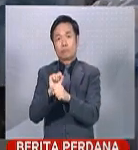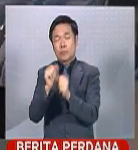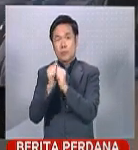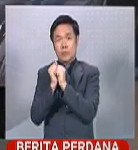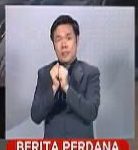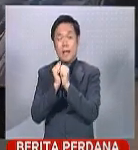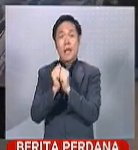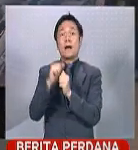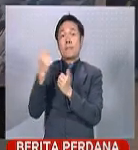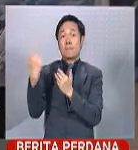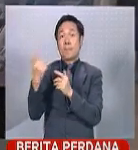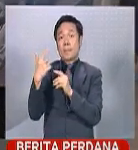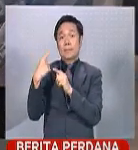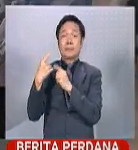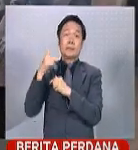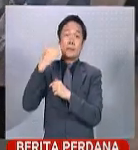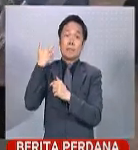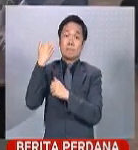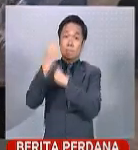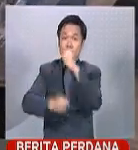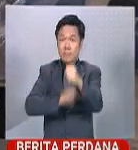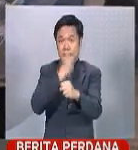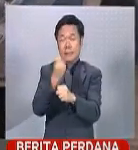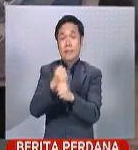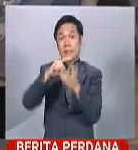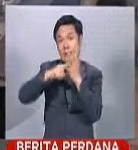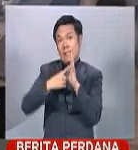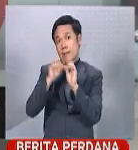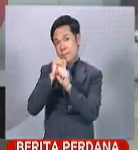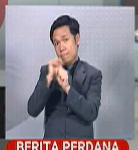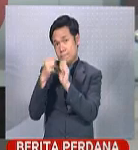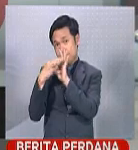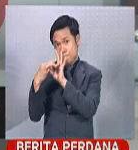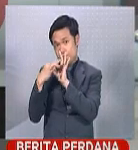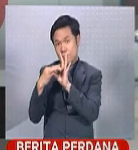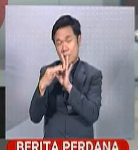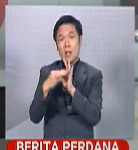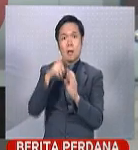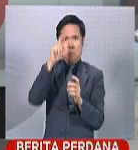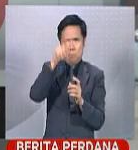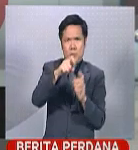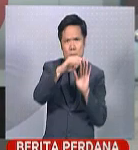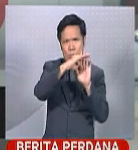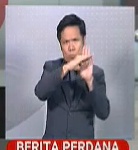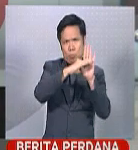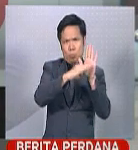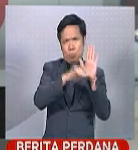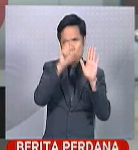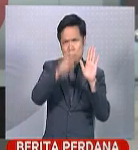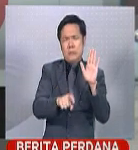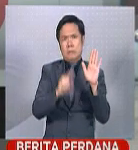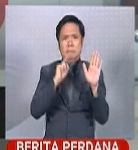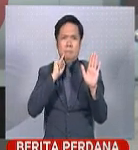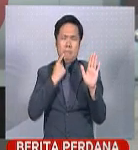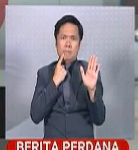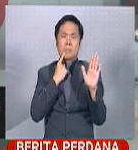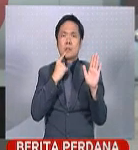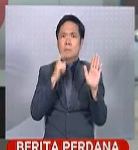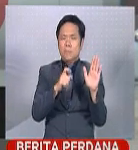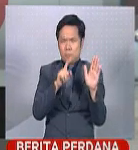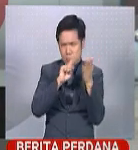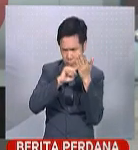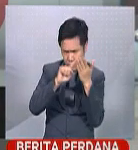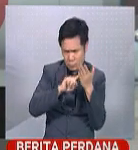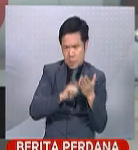M3 itu sejak musim lalu menjelaskan pelaksanaan misi tersebut memerlukan prosedur yang cukup rapi dan teliti demi